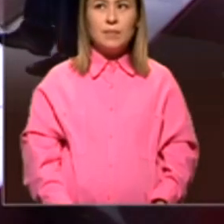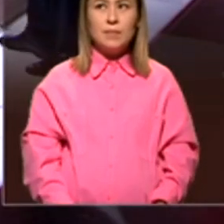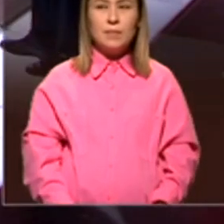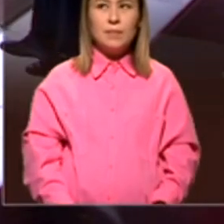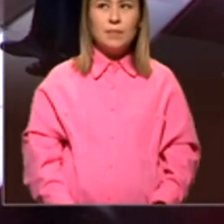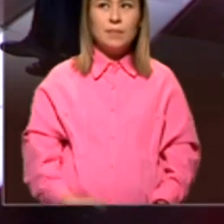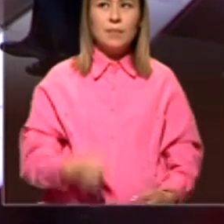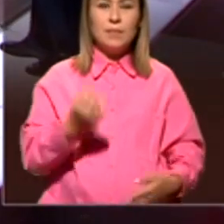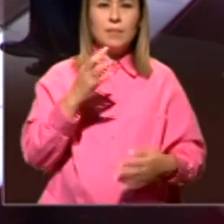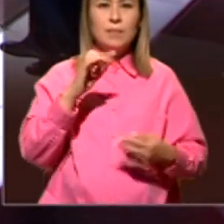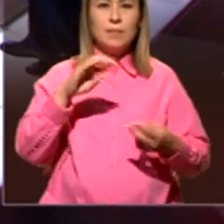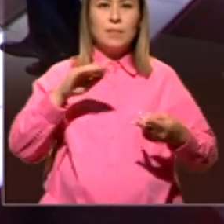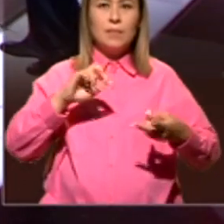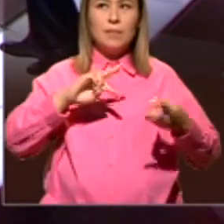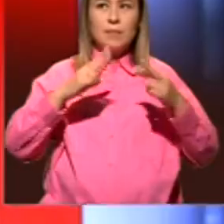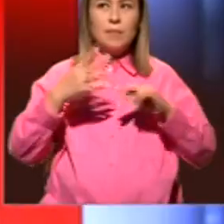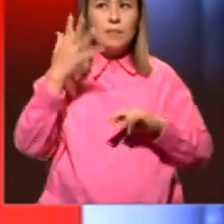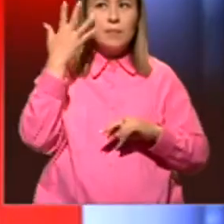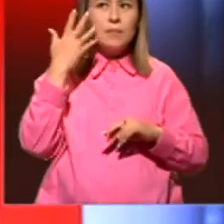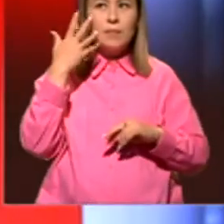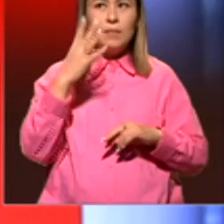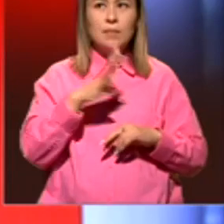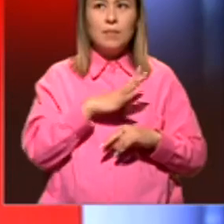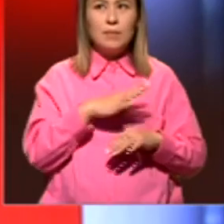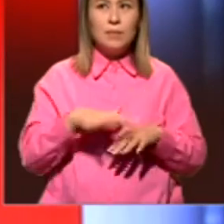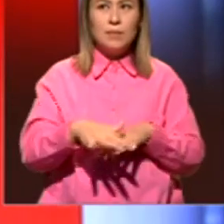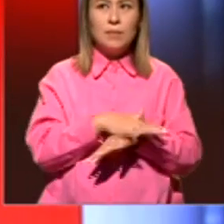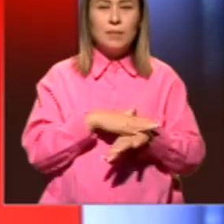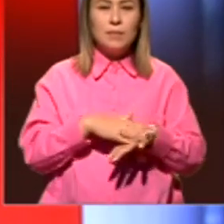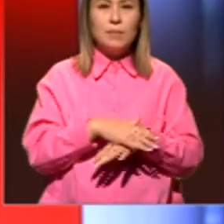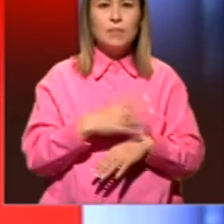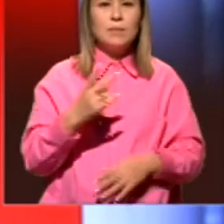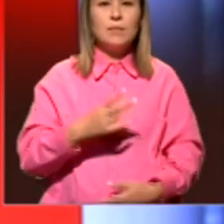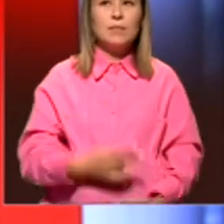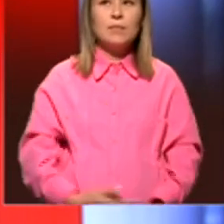айбалтаны ауыстырып, андай жағдай болып жатқанда байрақтарын қалықтап жүрсін деп.